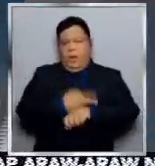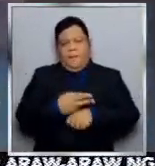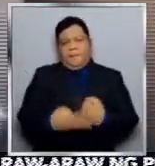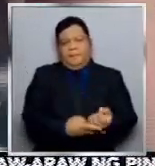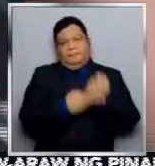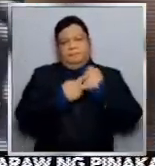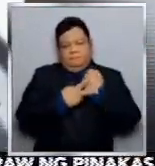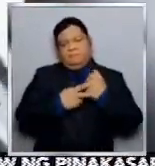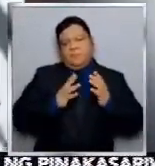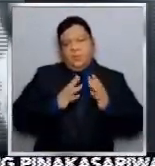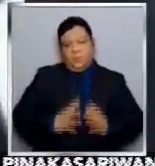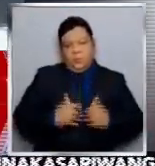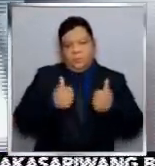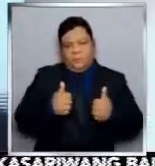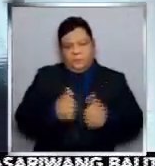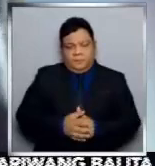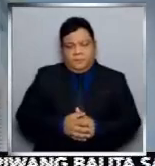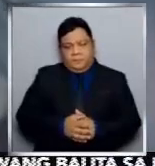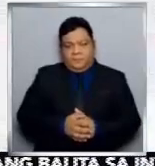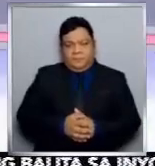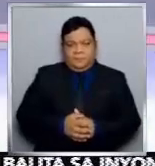na po ang kanyang lagay ngayon.